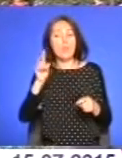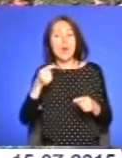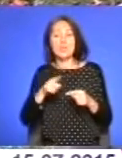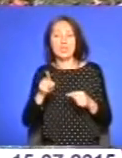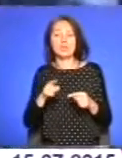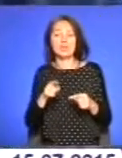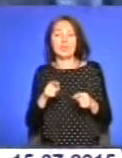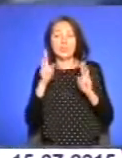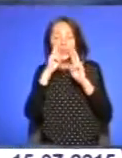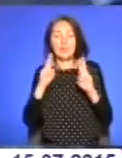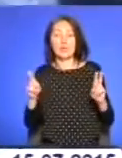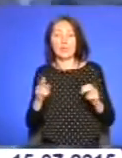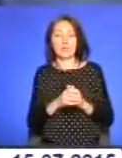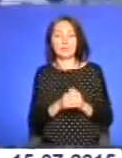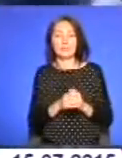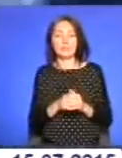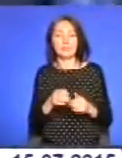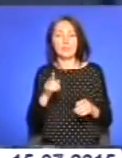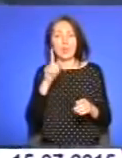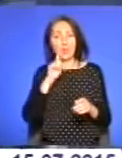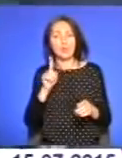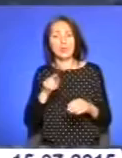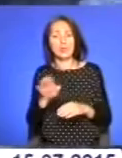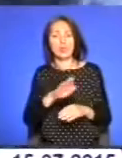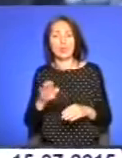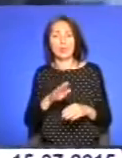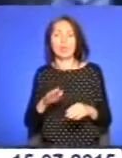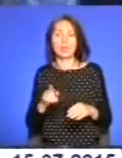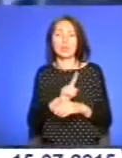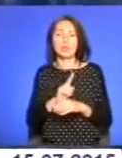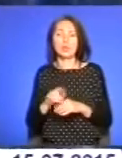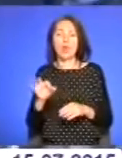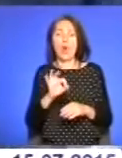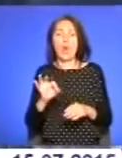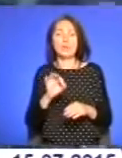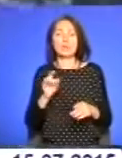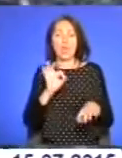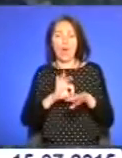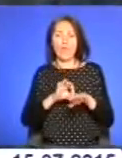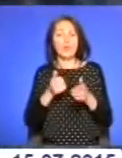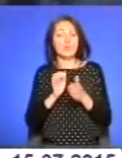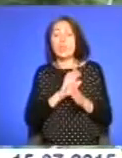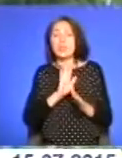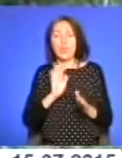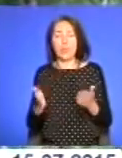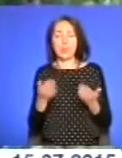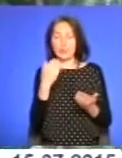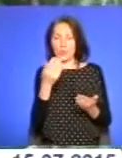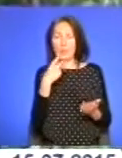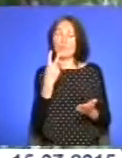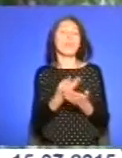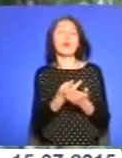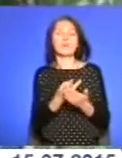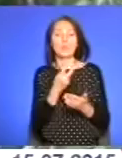африканська чума свиней. Досі на території Тернопільської області інфікованих свиней не виявляли. Однак, якщо ви побачили інфіковану або